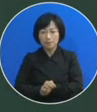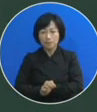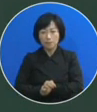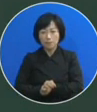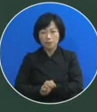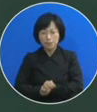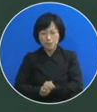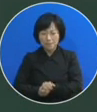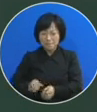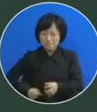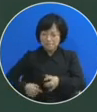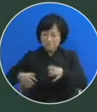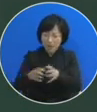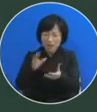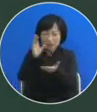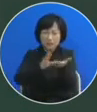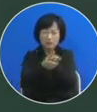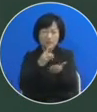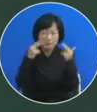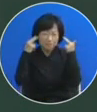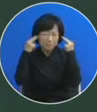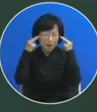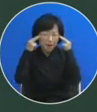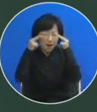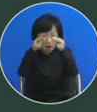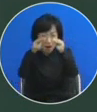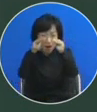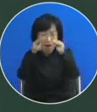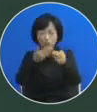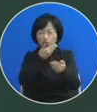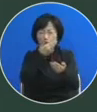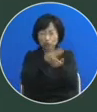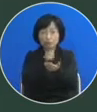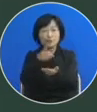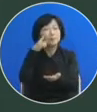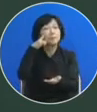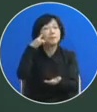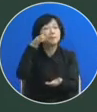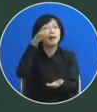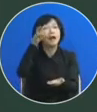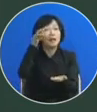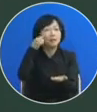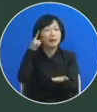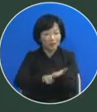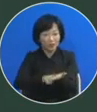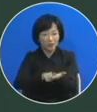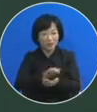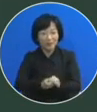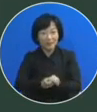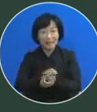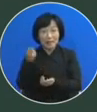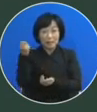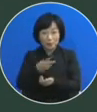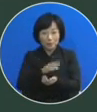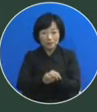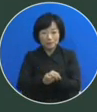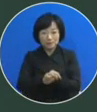거예요. That you look at the Lord with one heart, that means that you've seen something. 그렇죠. Isn't that so? 전심으로 일을 한다는